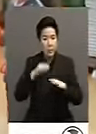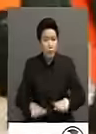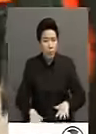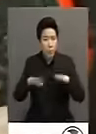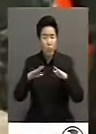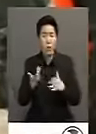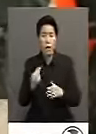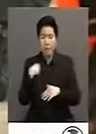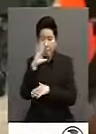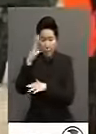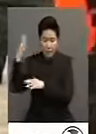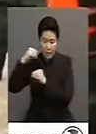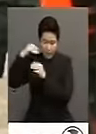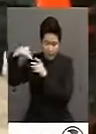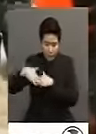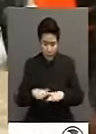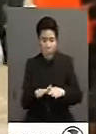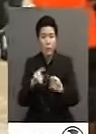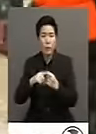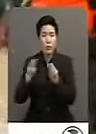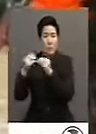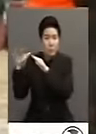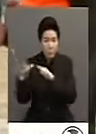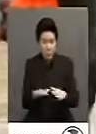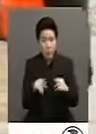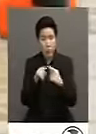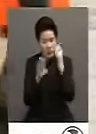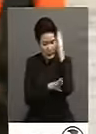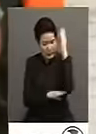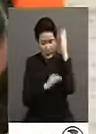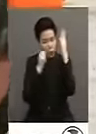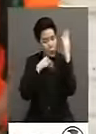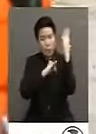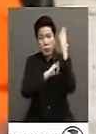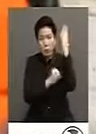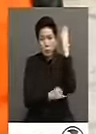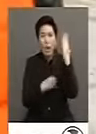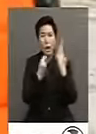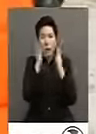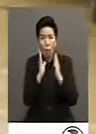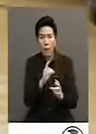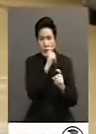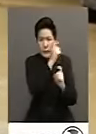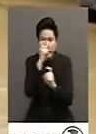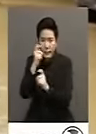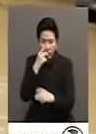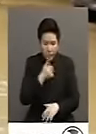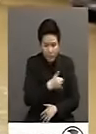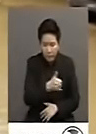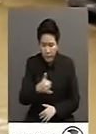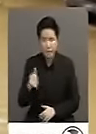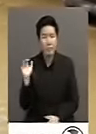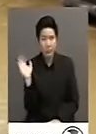และดินโคลนถล่มได้ในจังหวัดภาคใต้ทุกจังหวัดนะคะและแนะนำประชาชนให้หลีกเลี่ยงพื้นที่เสี่ยงภัยค่ะ